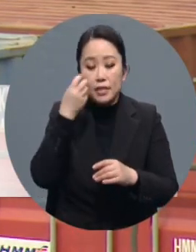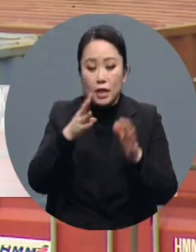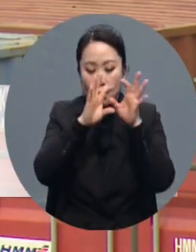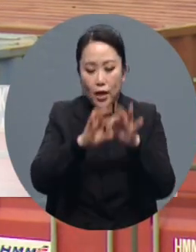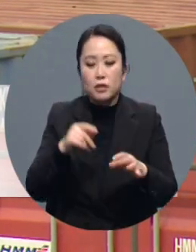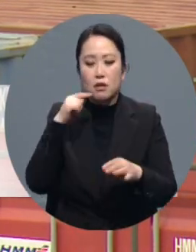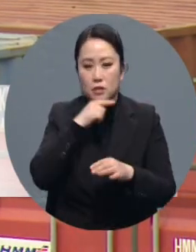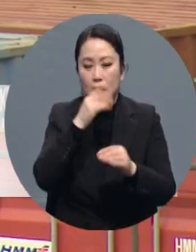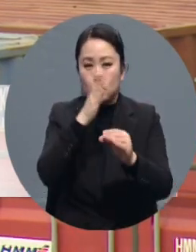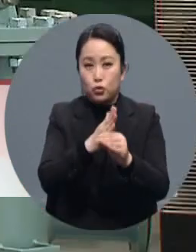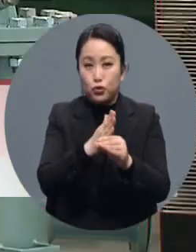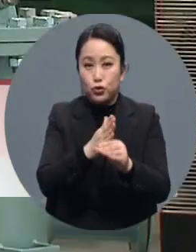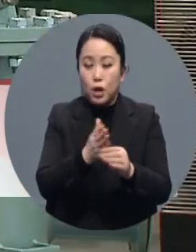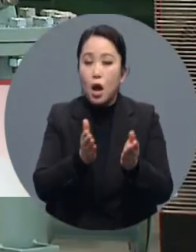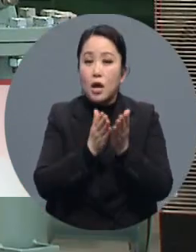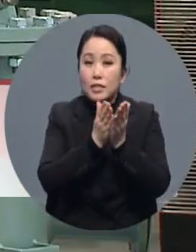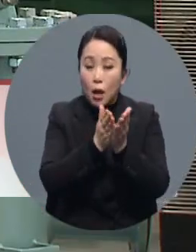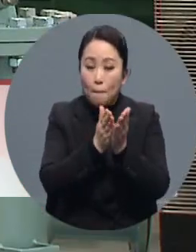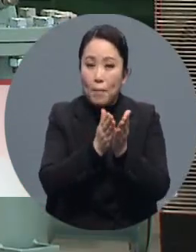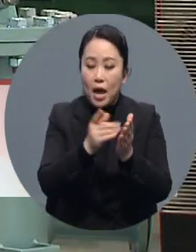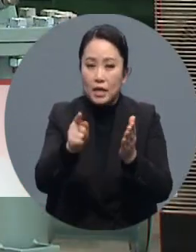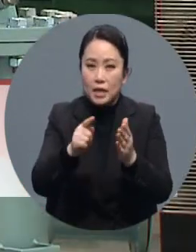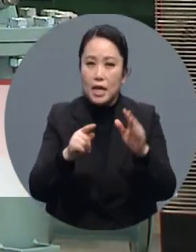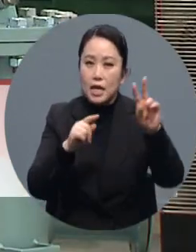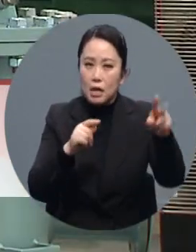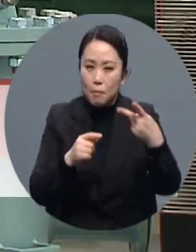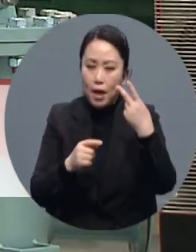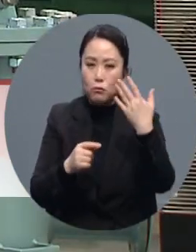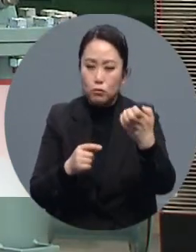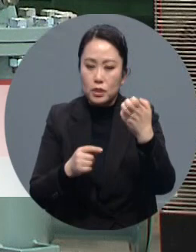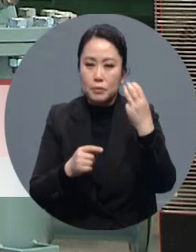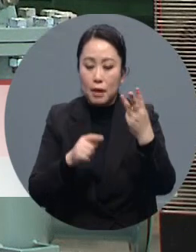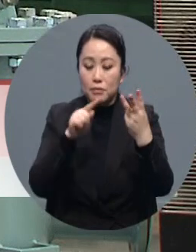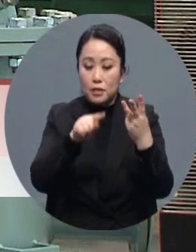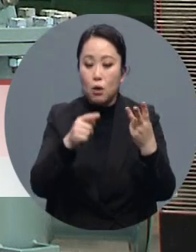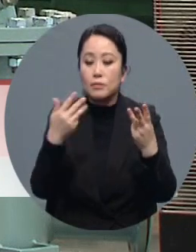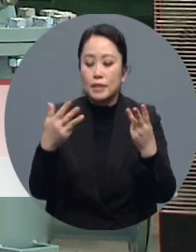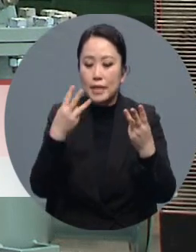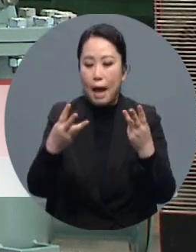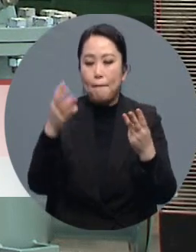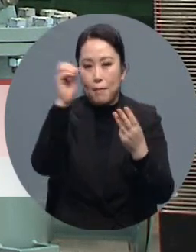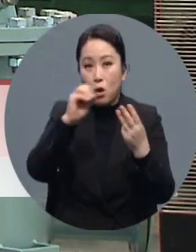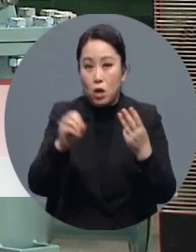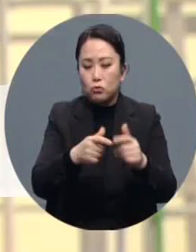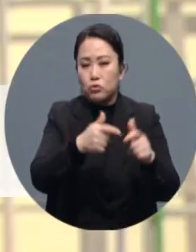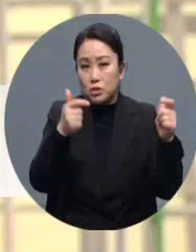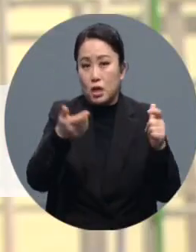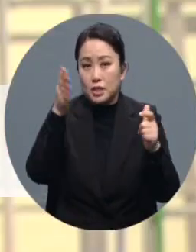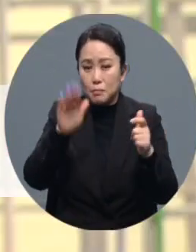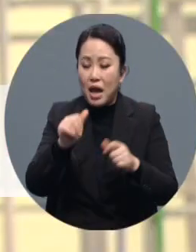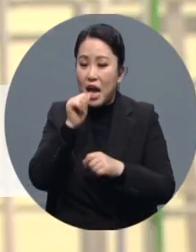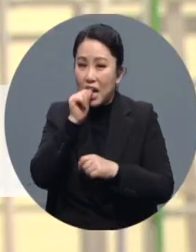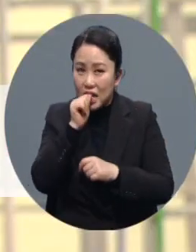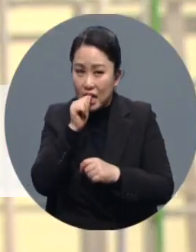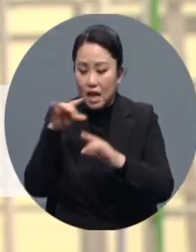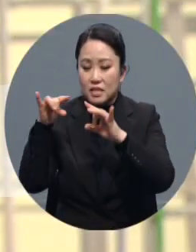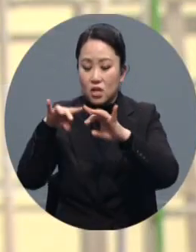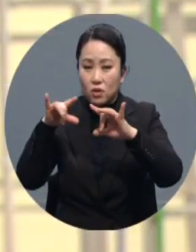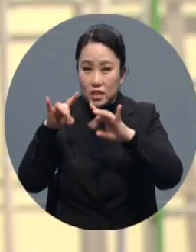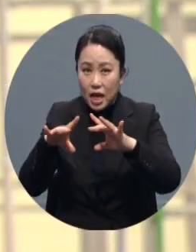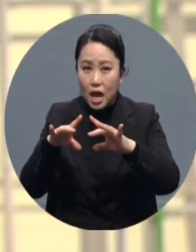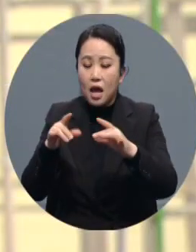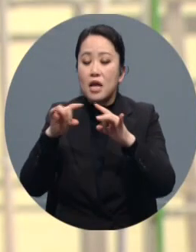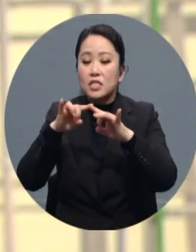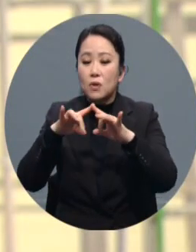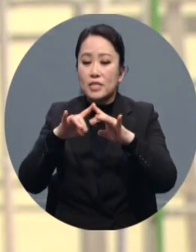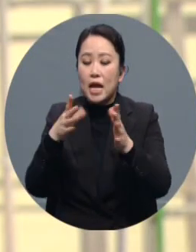수출 품목별로는 선박이 293.4%로 큰 증가폭을 나타냈지만 철강 제품과 전기, 전자